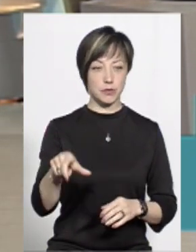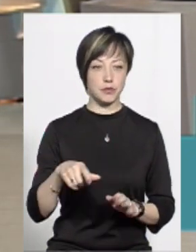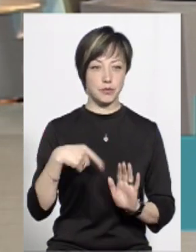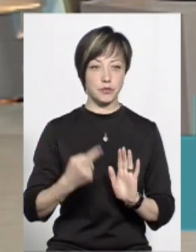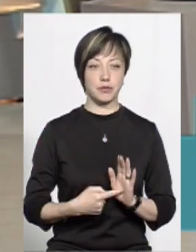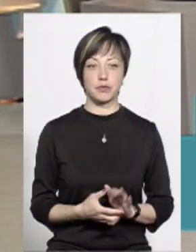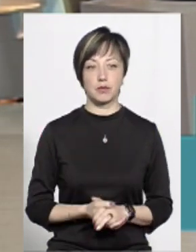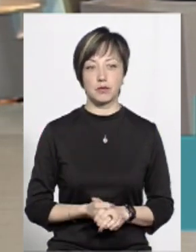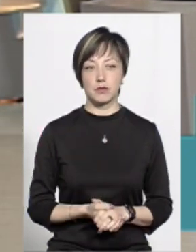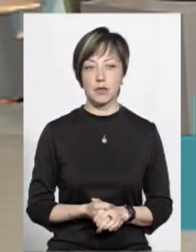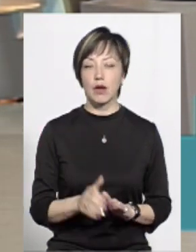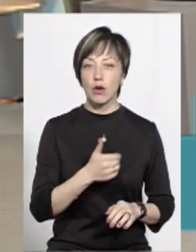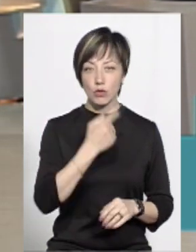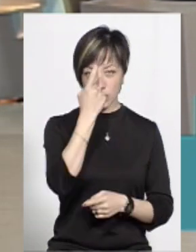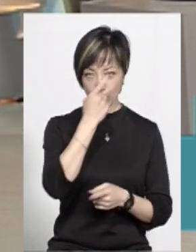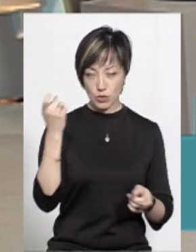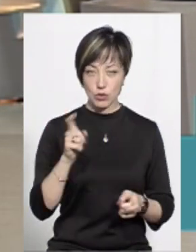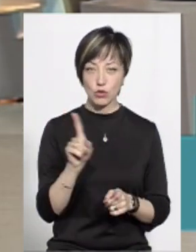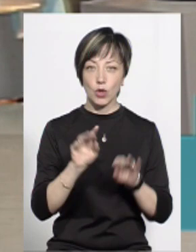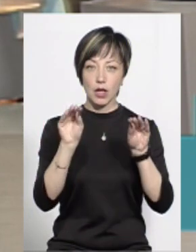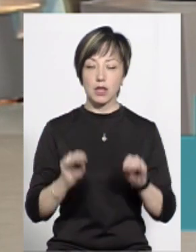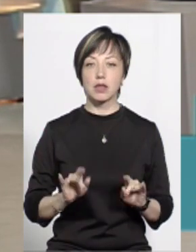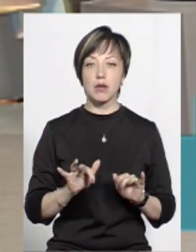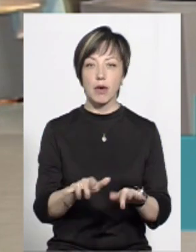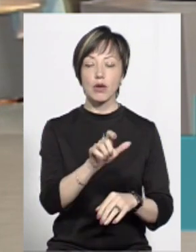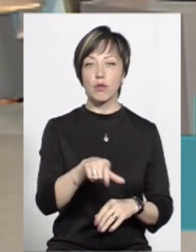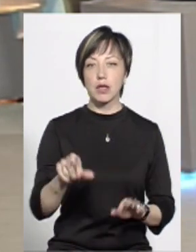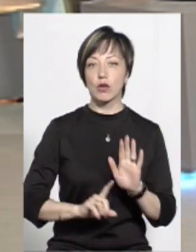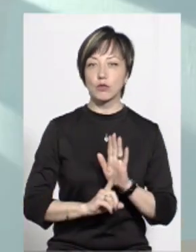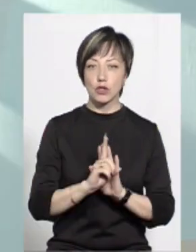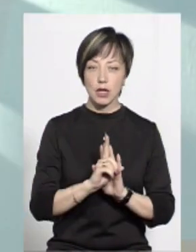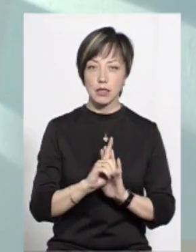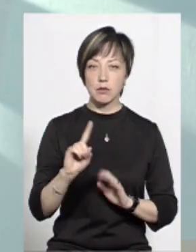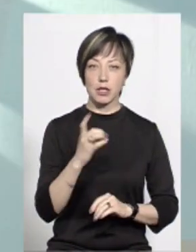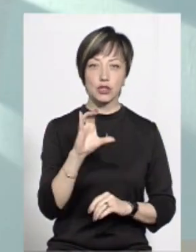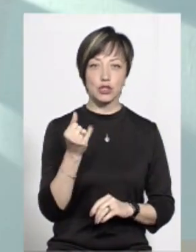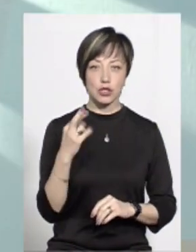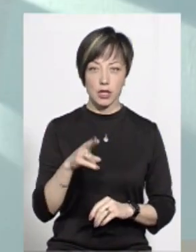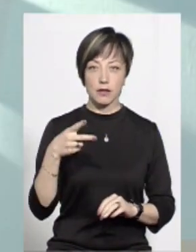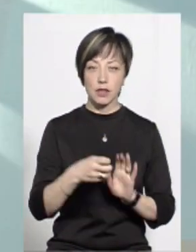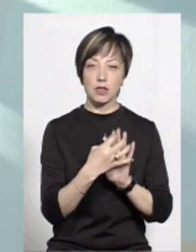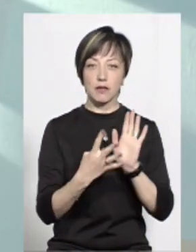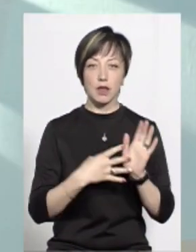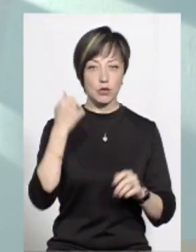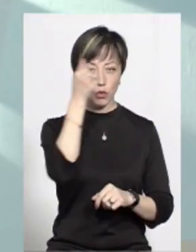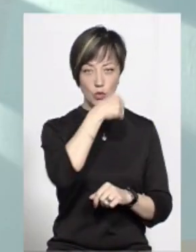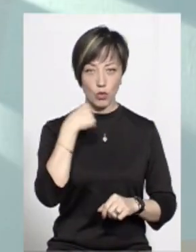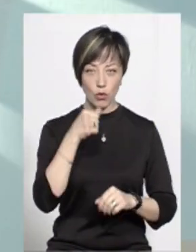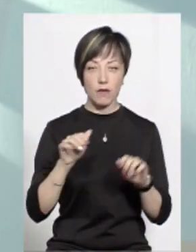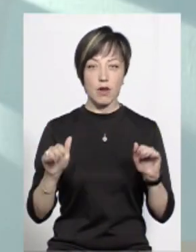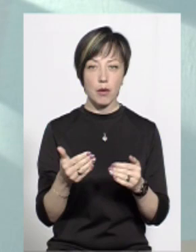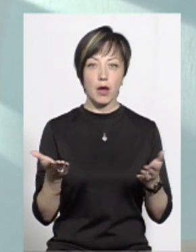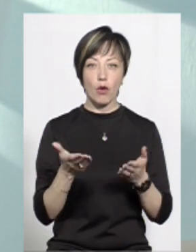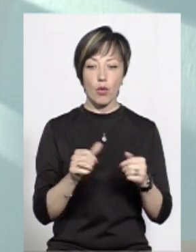особи? Хочу наголосити, що деклараційна кампанія громадян розпочалася з 1 січня 2019 року, в